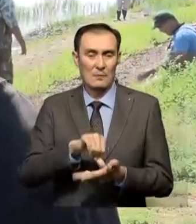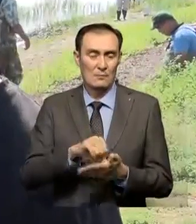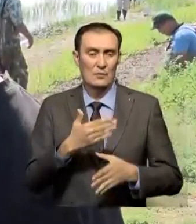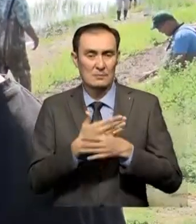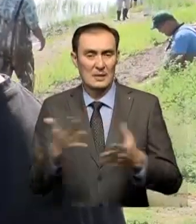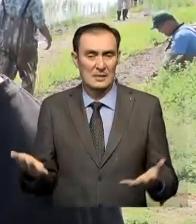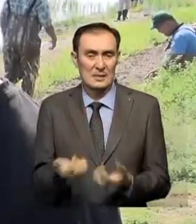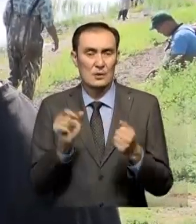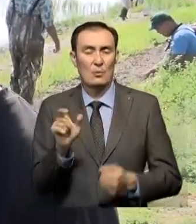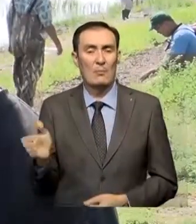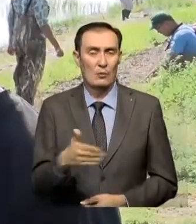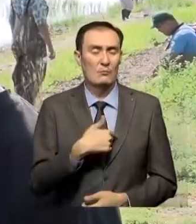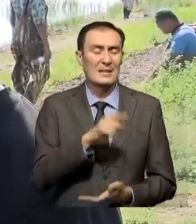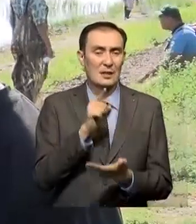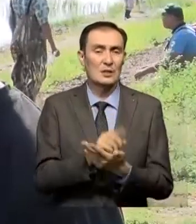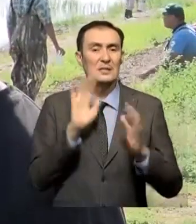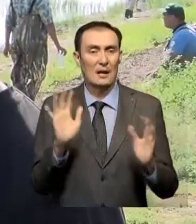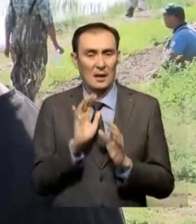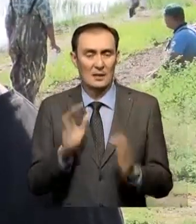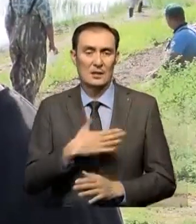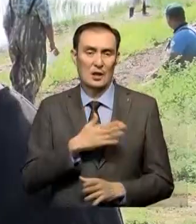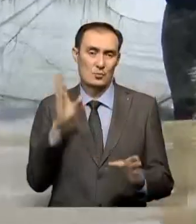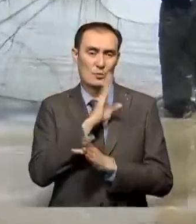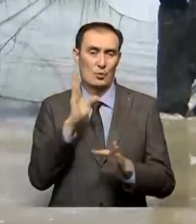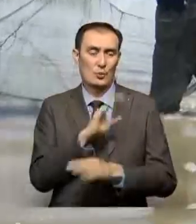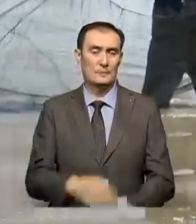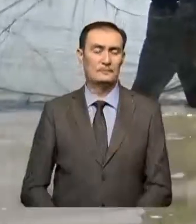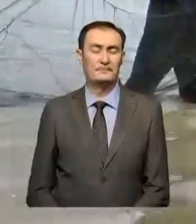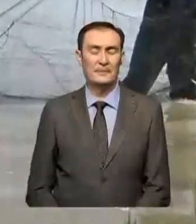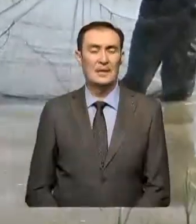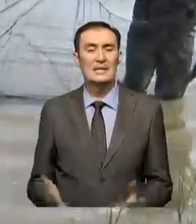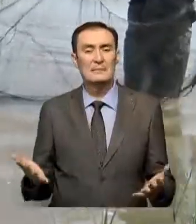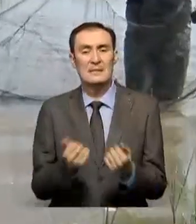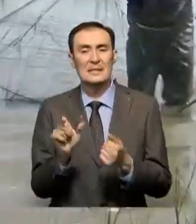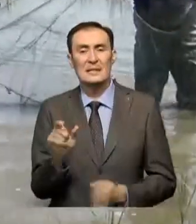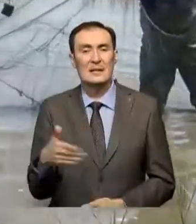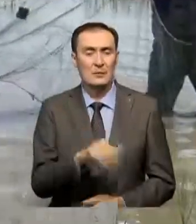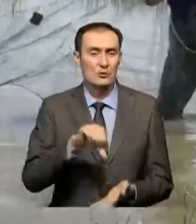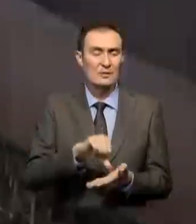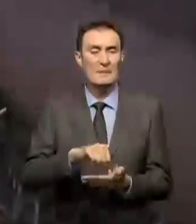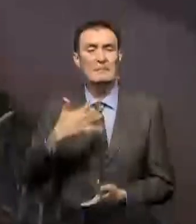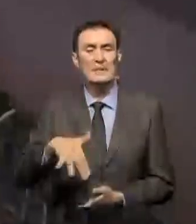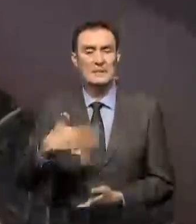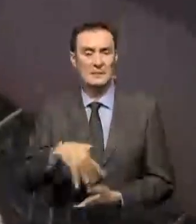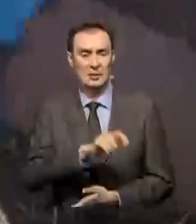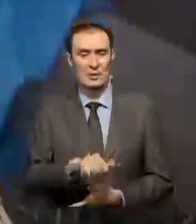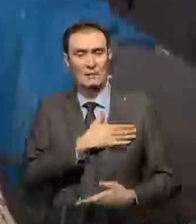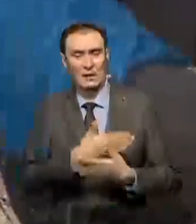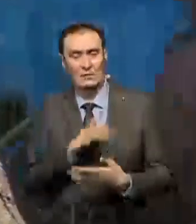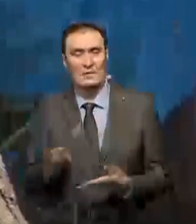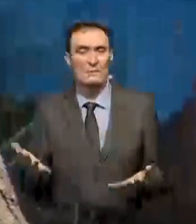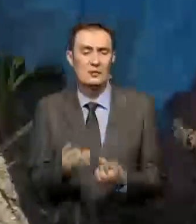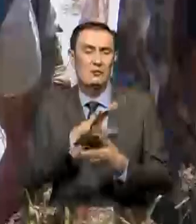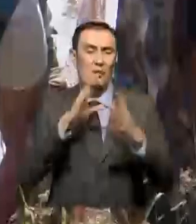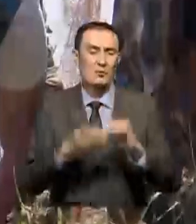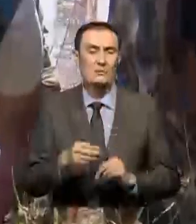по спасению мальков. Мы должны сохранить нашу природу. В спасении мальков приняли участие около 50 волонтеров. Было спасено